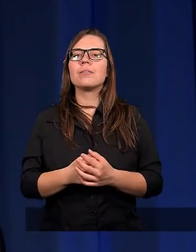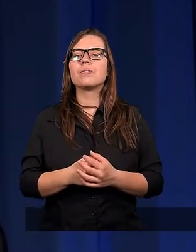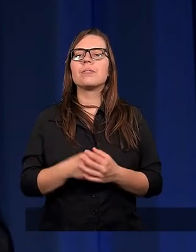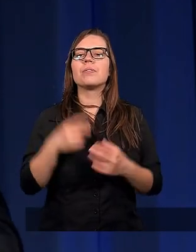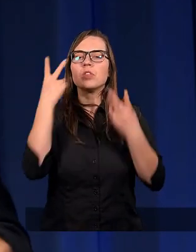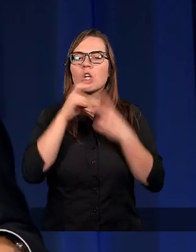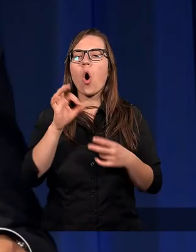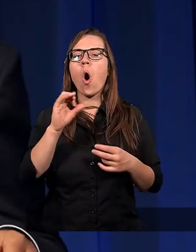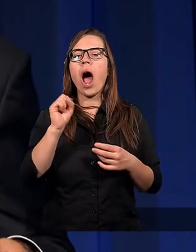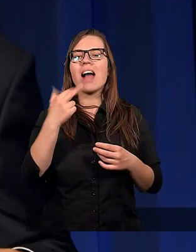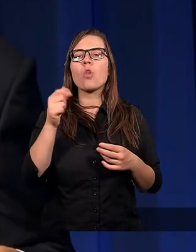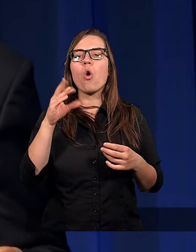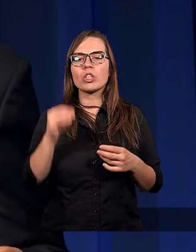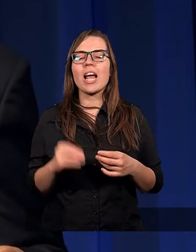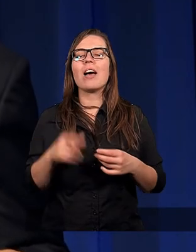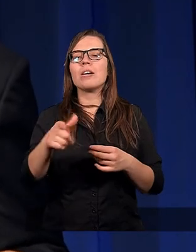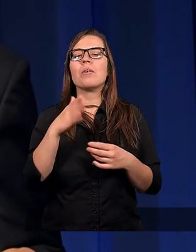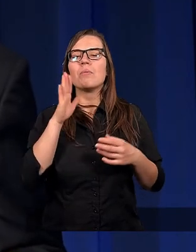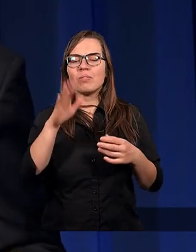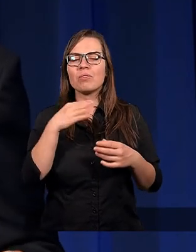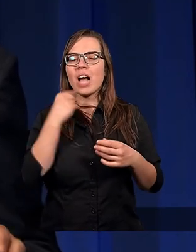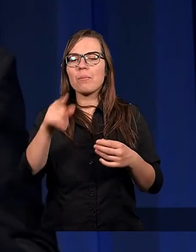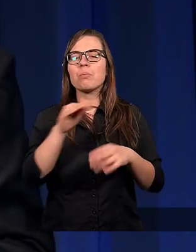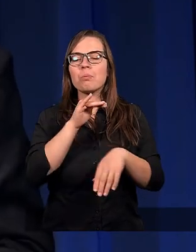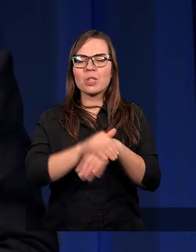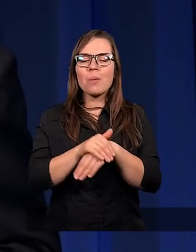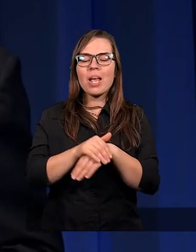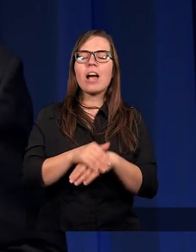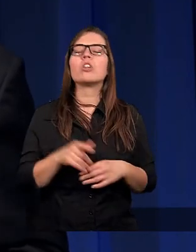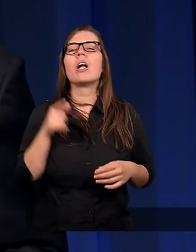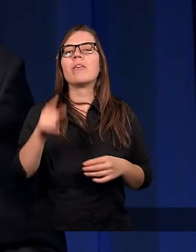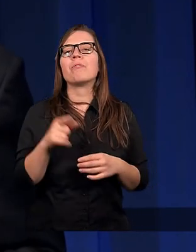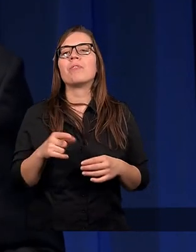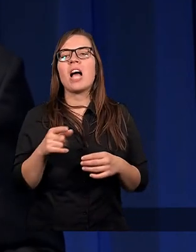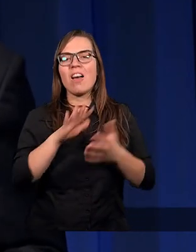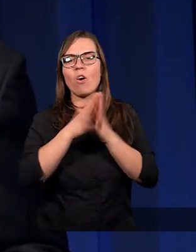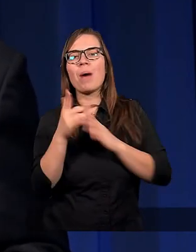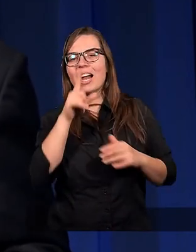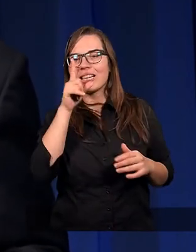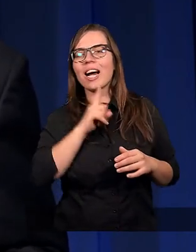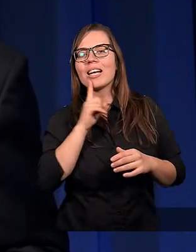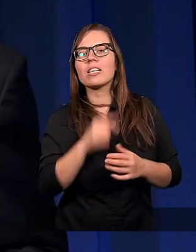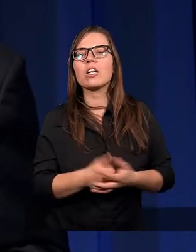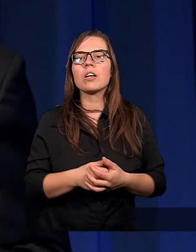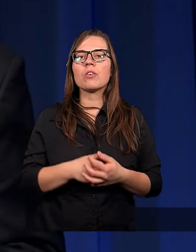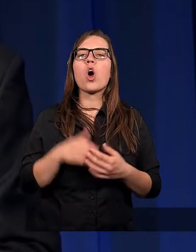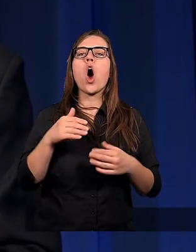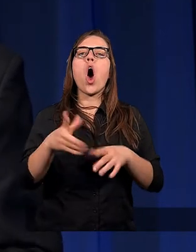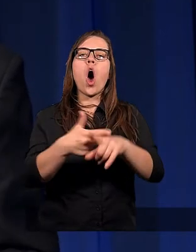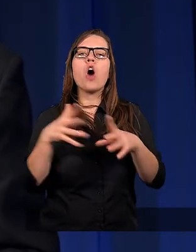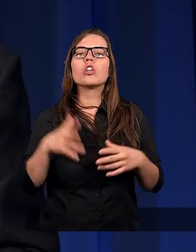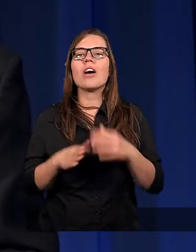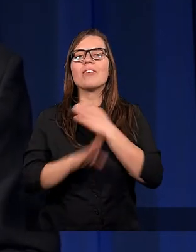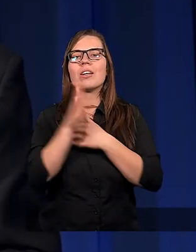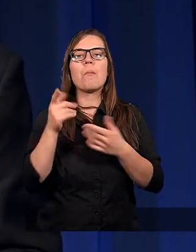Czytamy o Amosie, że gani łamanie przymierza, formalizm religijny, ostro występuje